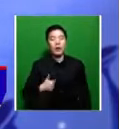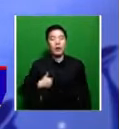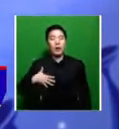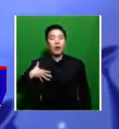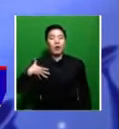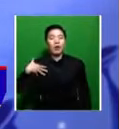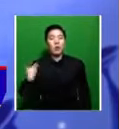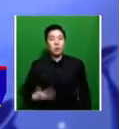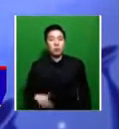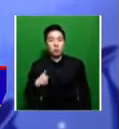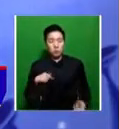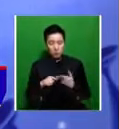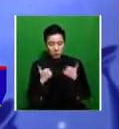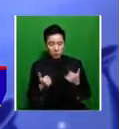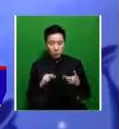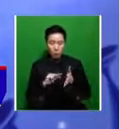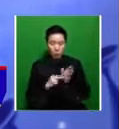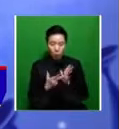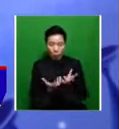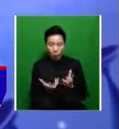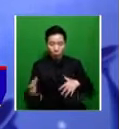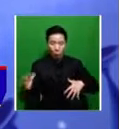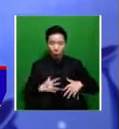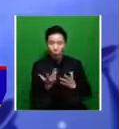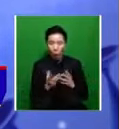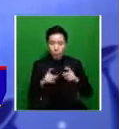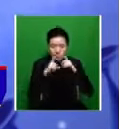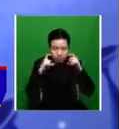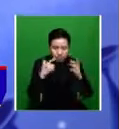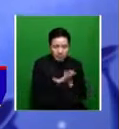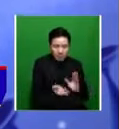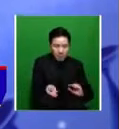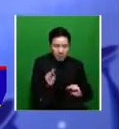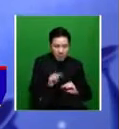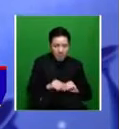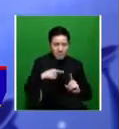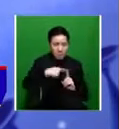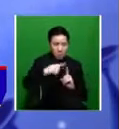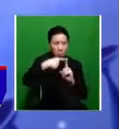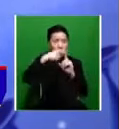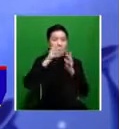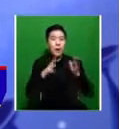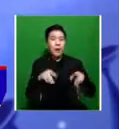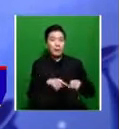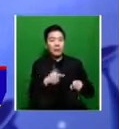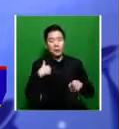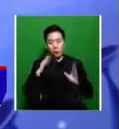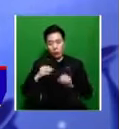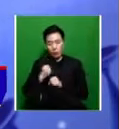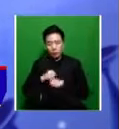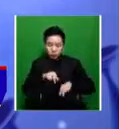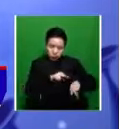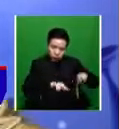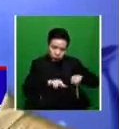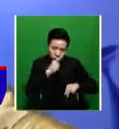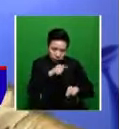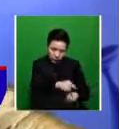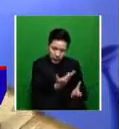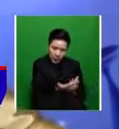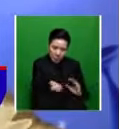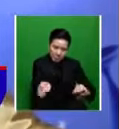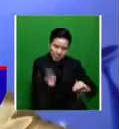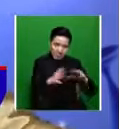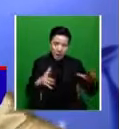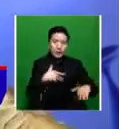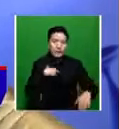ได้นะคะว่าเรื่องของการกักตุนการขายสินค้าเกินราคาเนี่ยเรามีเจ้าหน้าที่เข้าไปดูแลแล้วก็